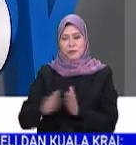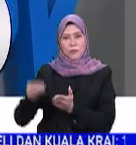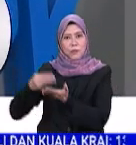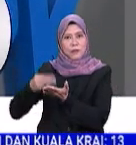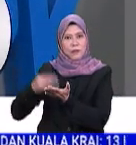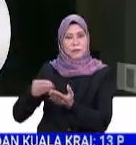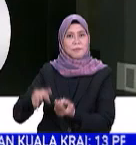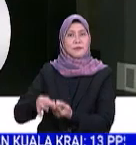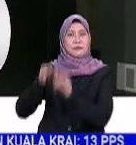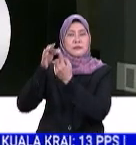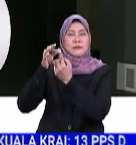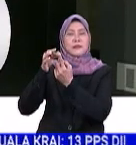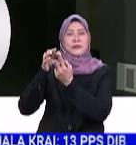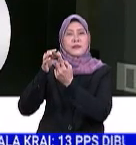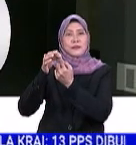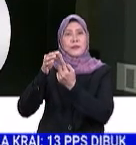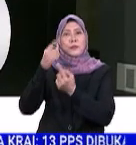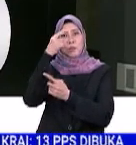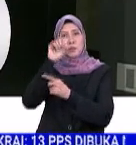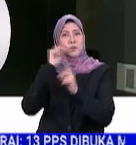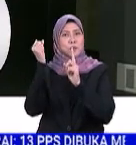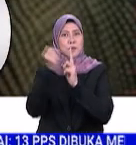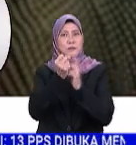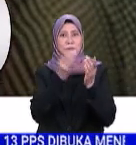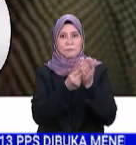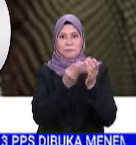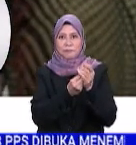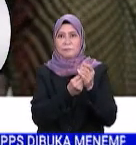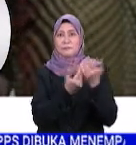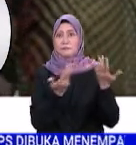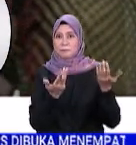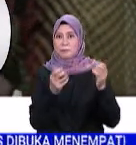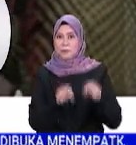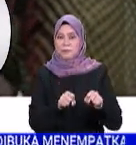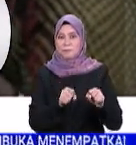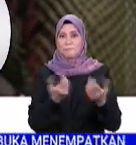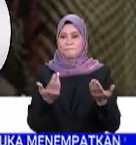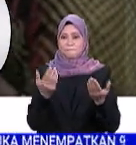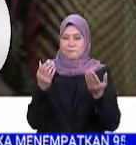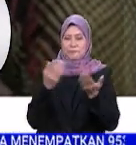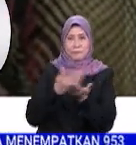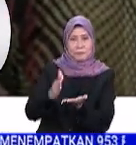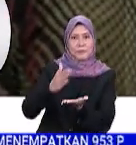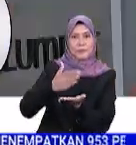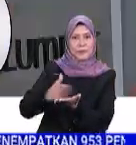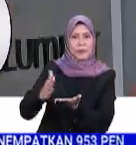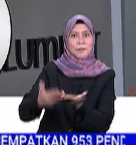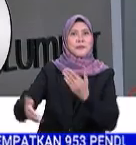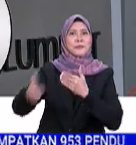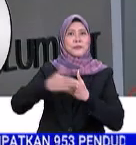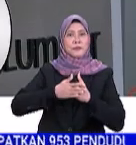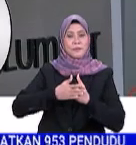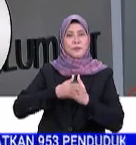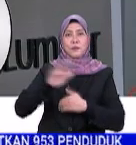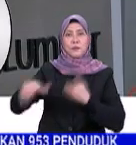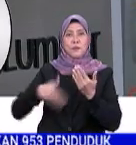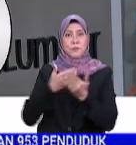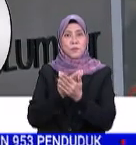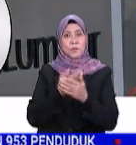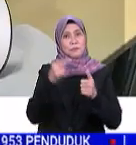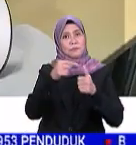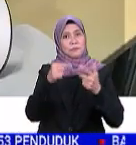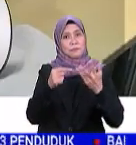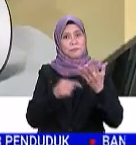khusus dengan mengambil kira keadaan keuangan dan keupayaan pelanggan untuk membayar semula semua